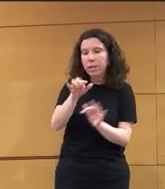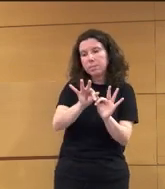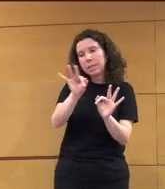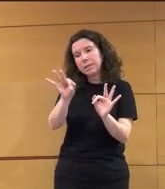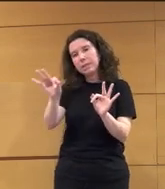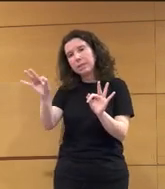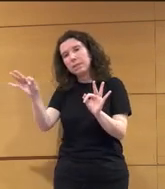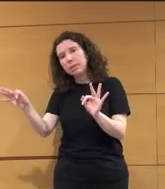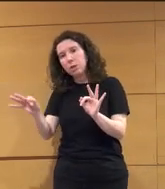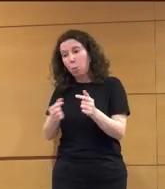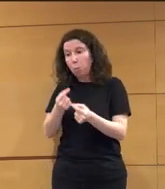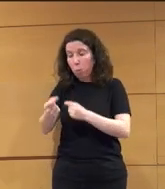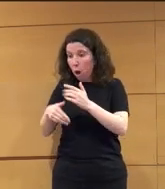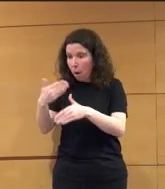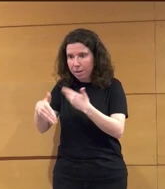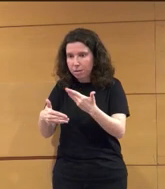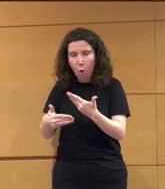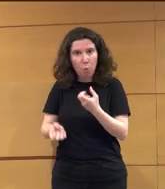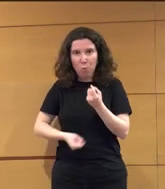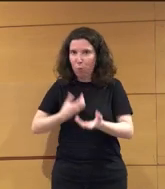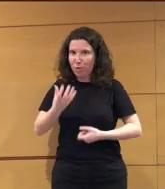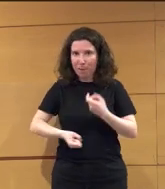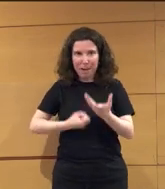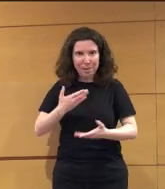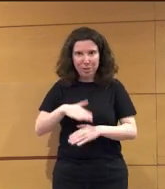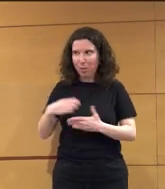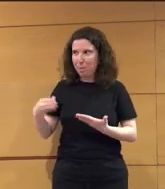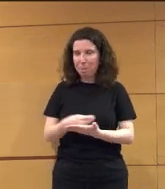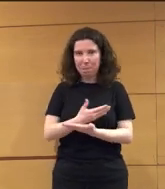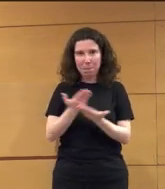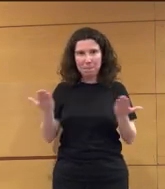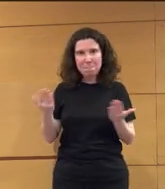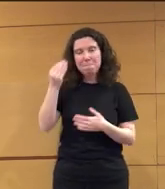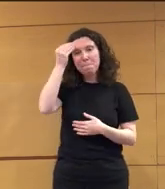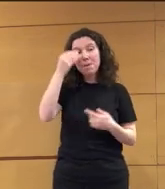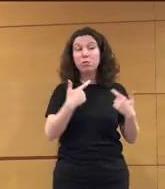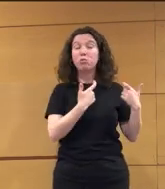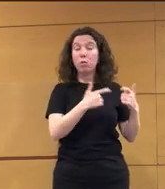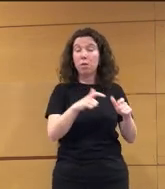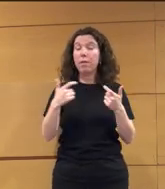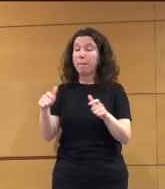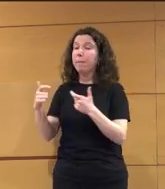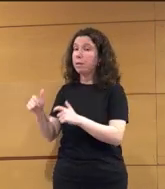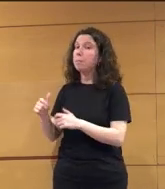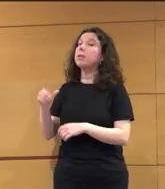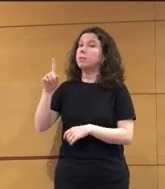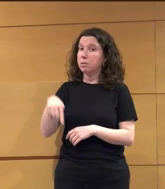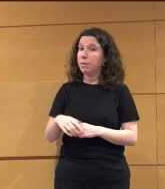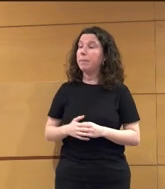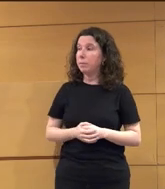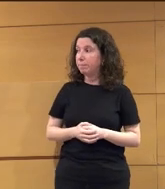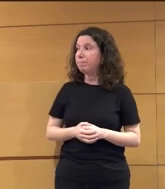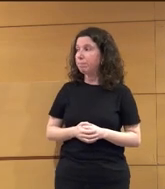vas avançant, és que és una motivació per tothom, no? Jo crec que aquí els departaments també, no? Bueno, han